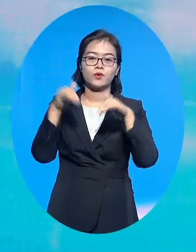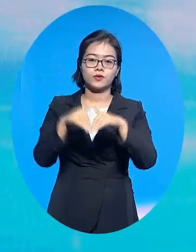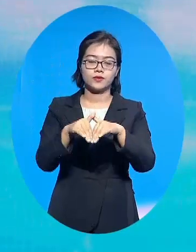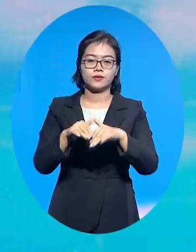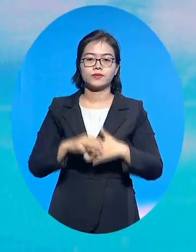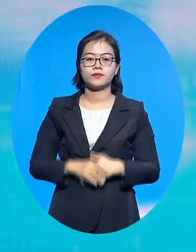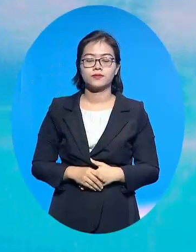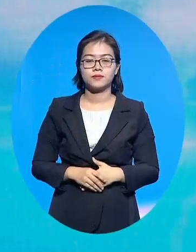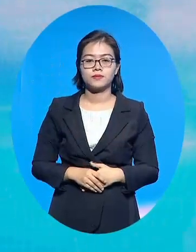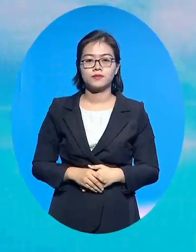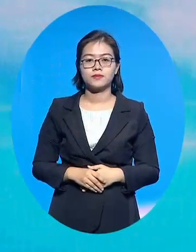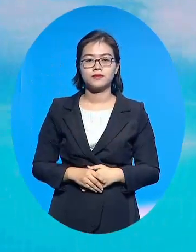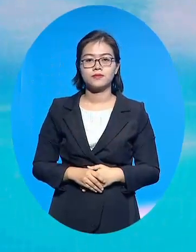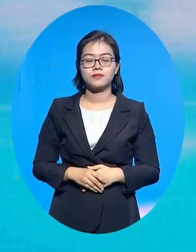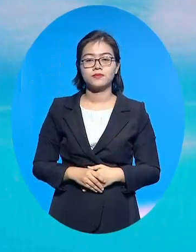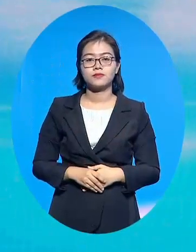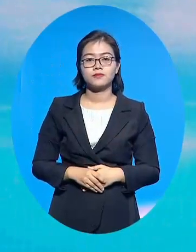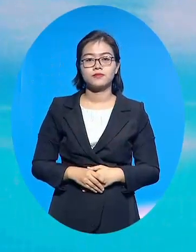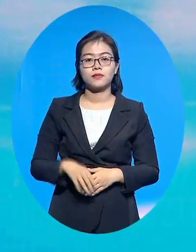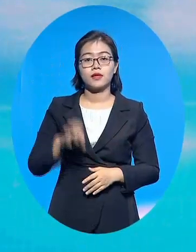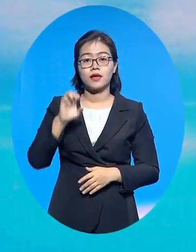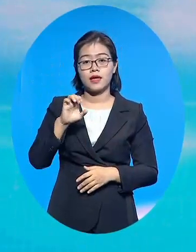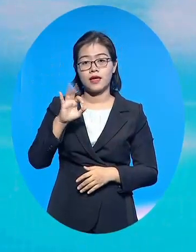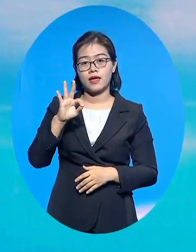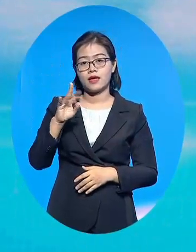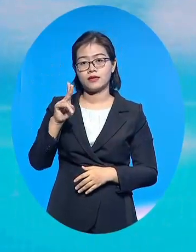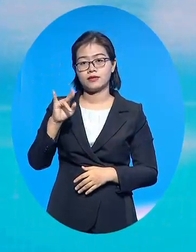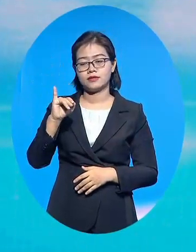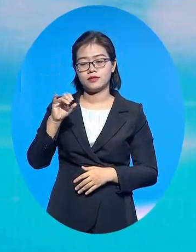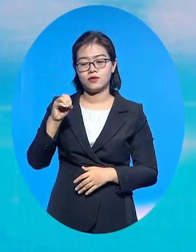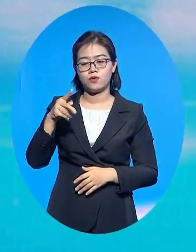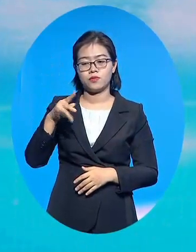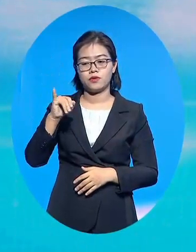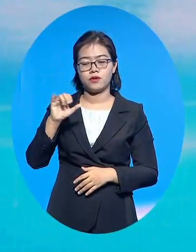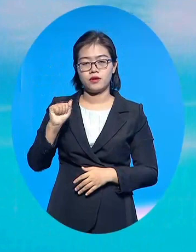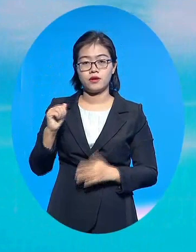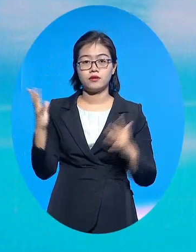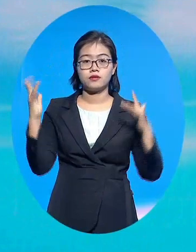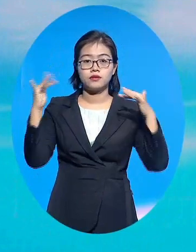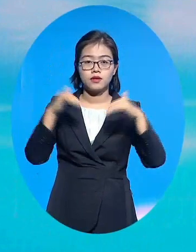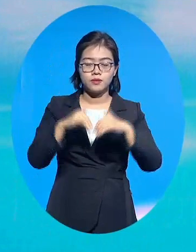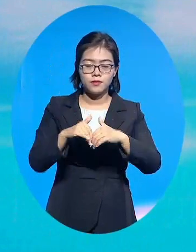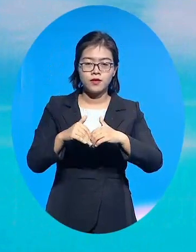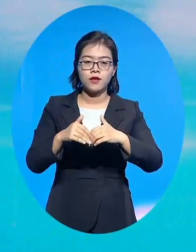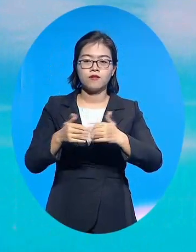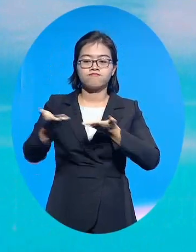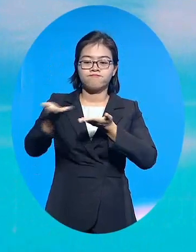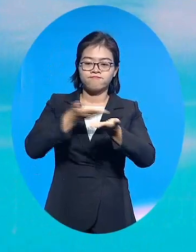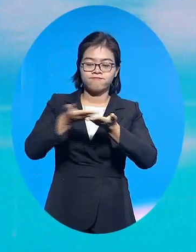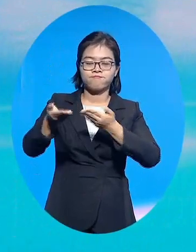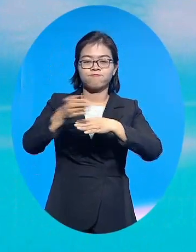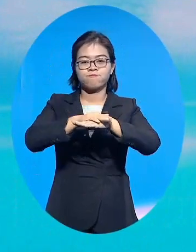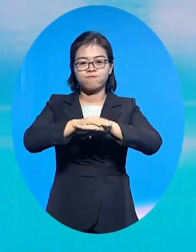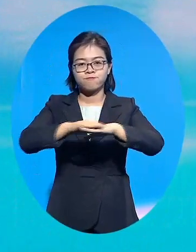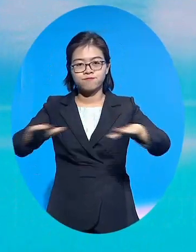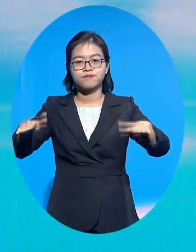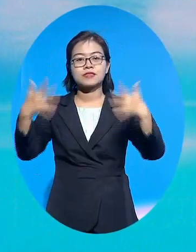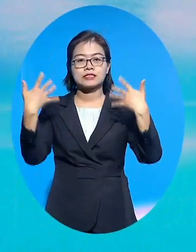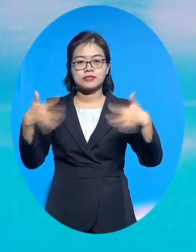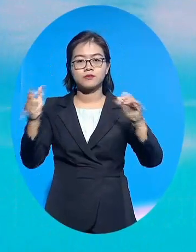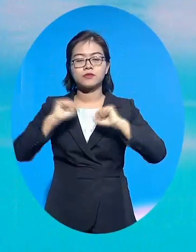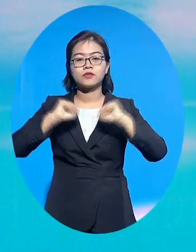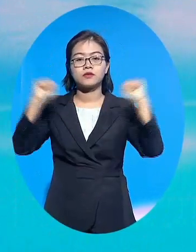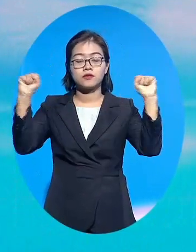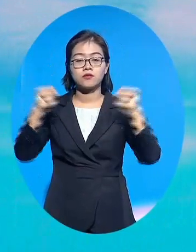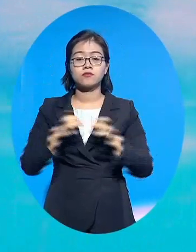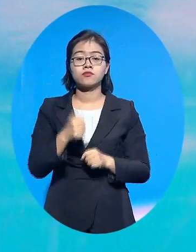các bên tham chiến tại ethiopia đã đạt được một thỏa thuận hòa bình nhằm chấm dứt vĩnh viễn các hành động thù địch gây ra cuộc nội chiến